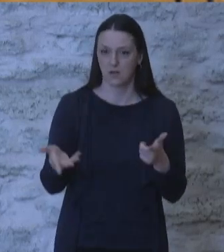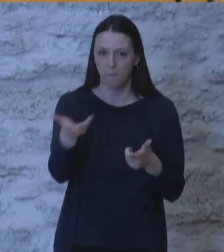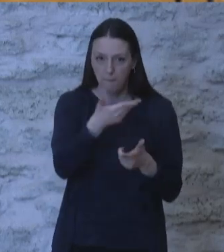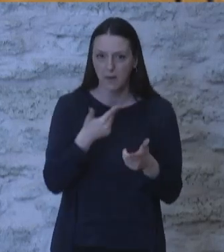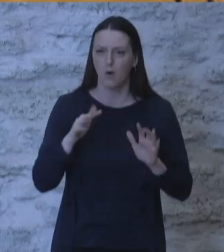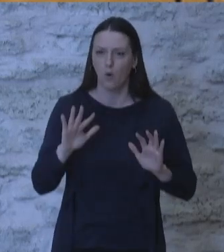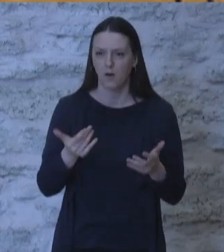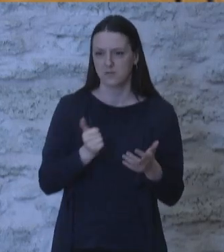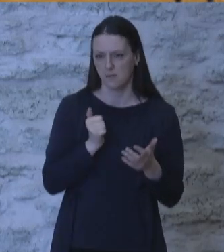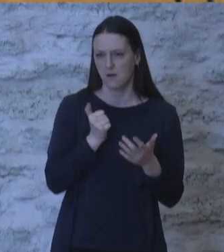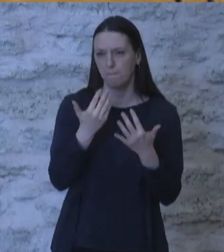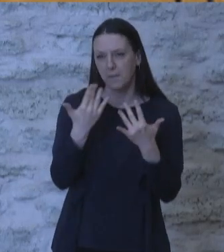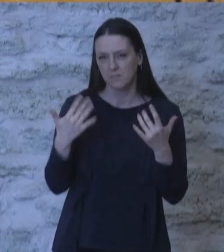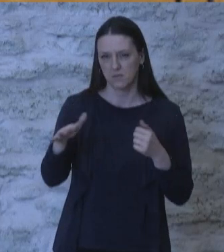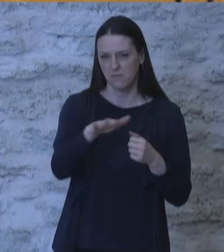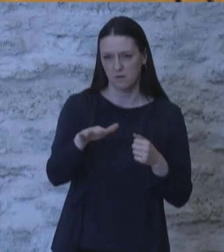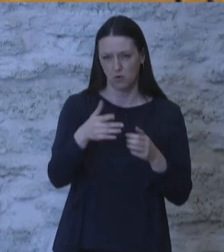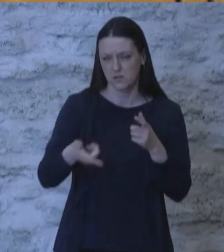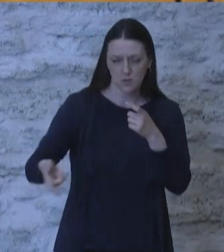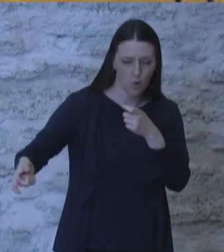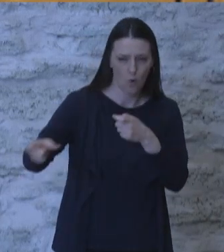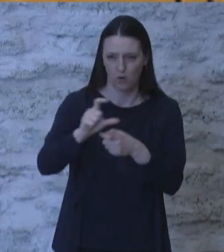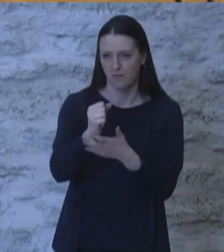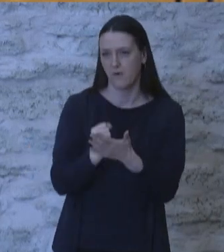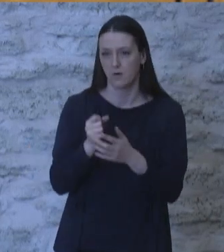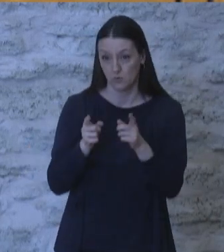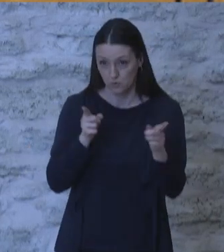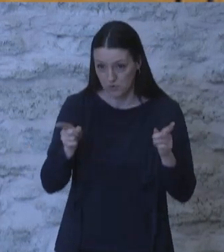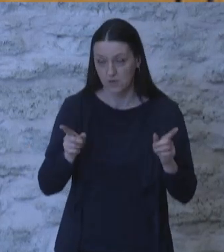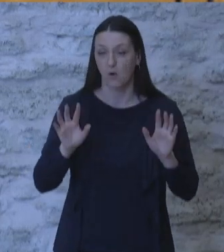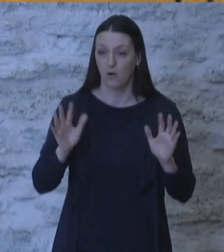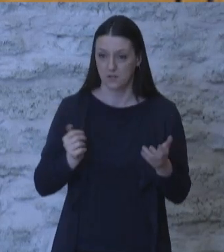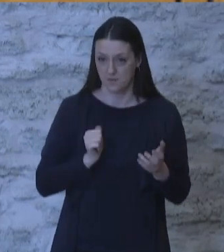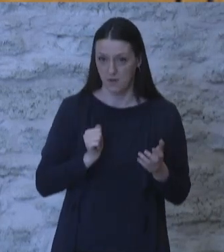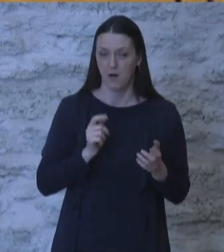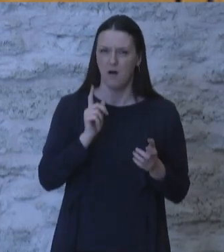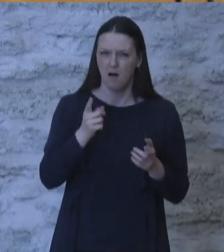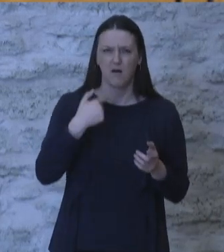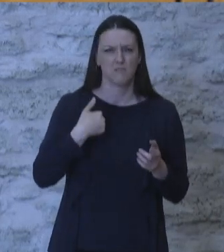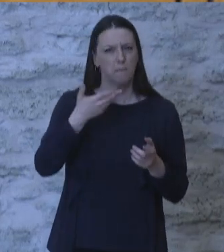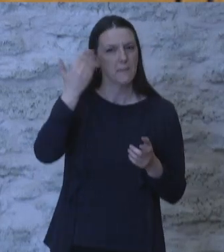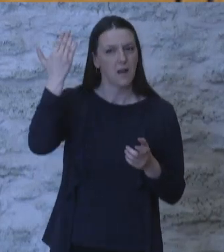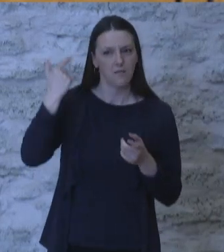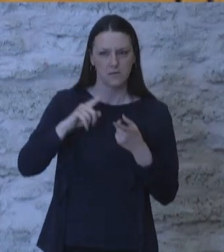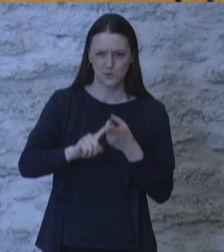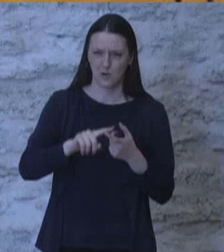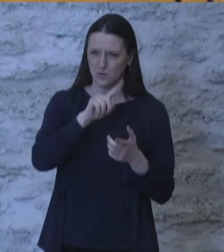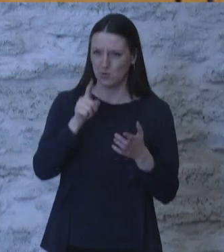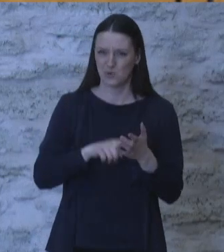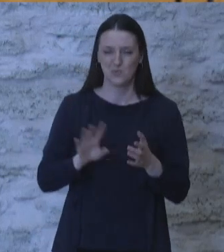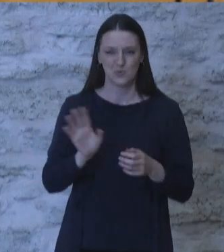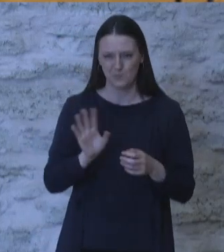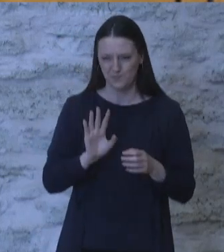suuremaid varusid. Siin pole kahtlust. Aga minu küsimus ei puudutas ta minevikku, sest olge